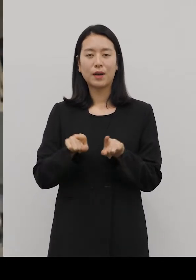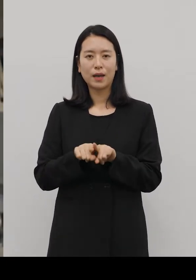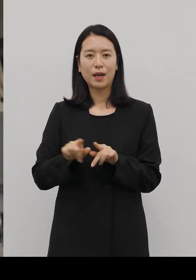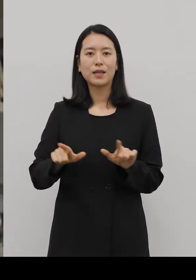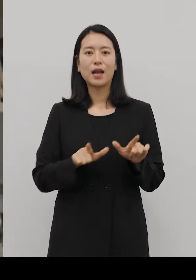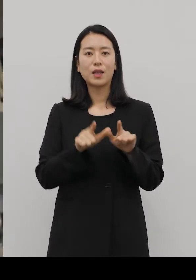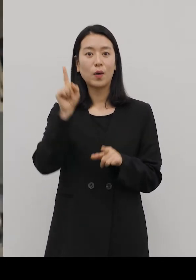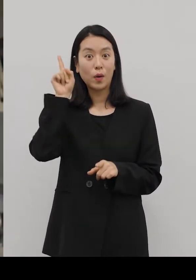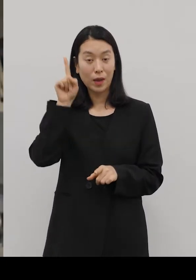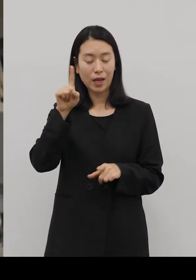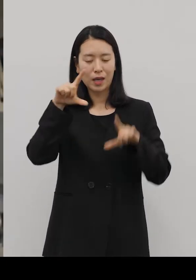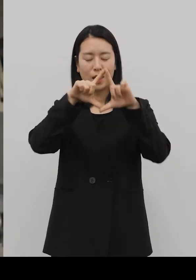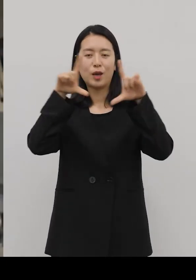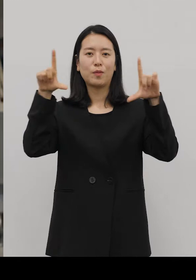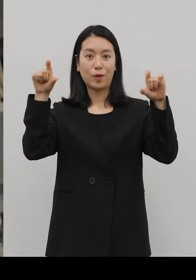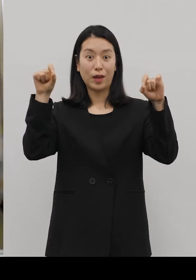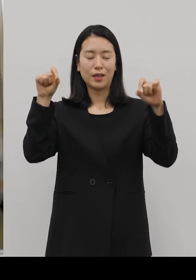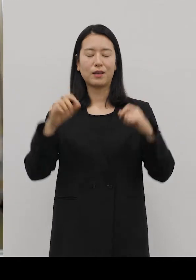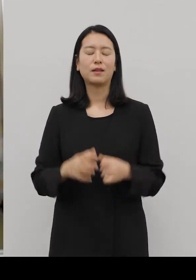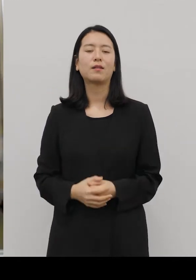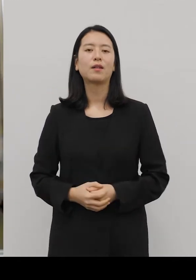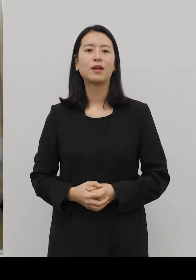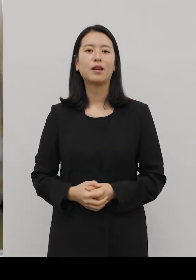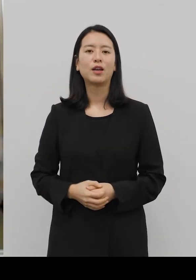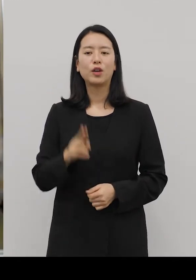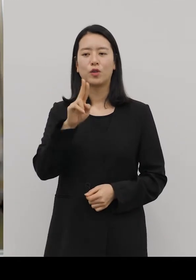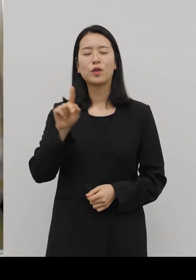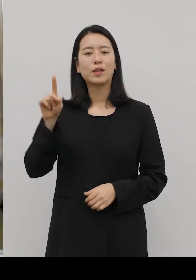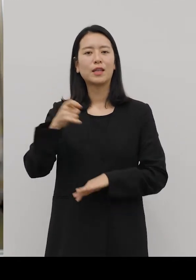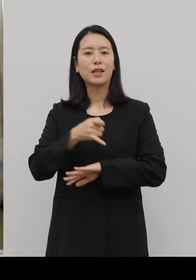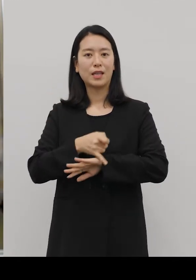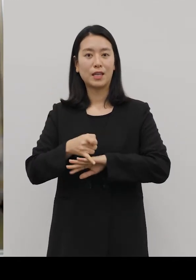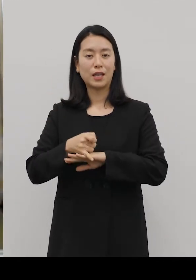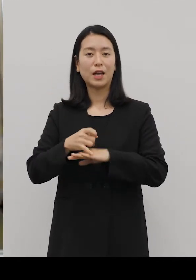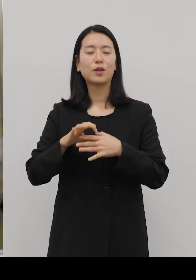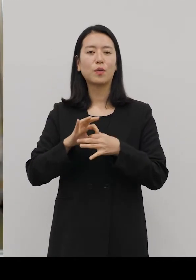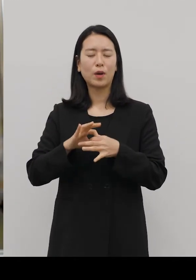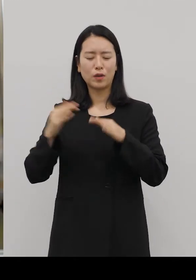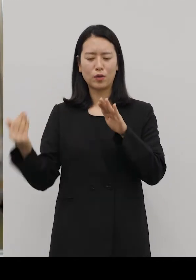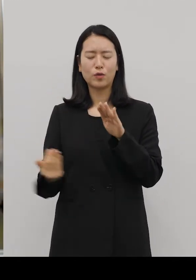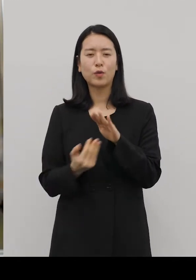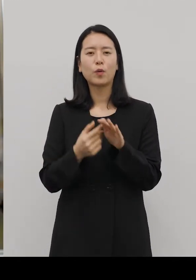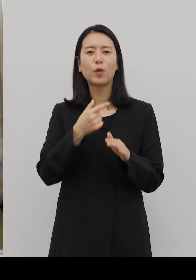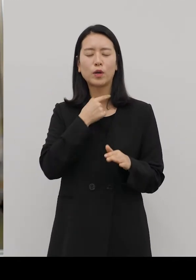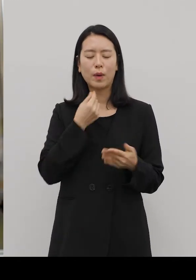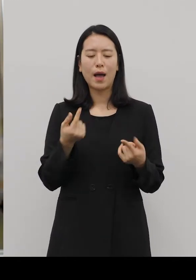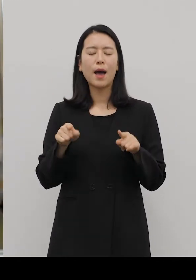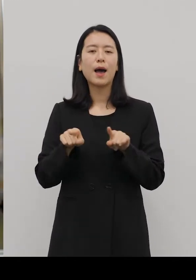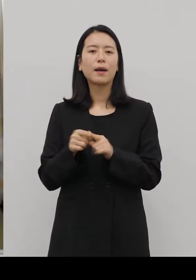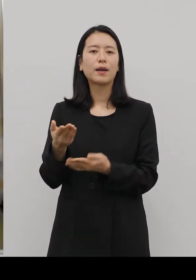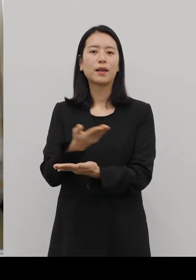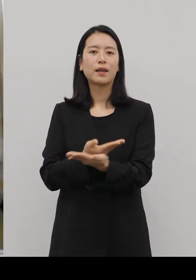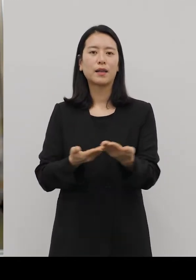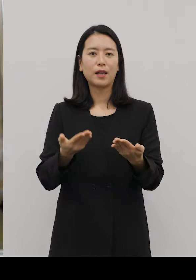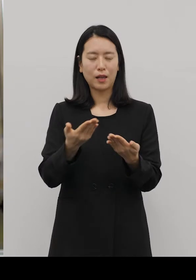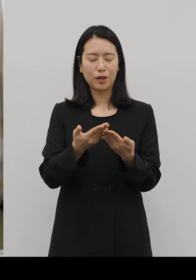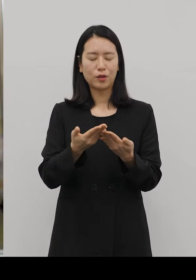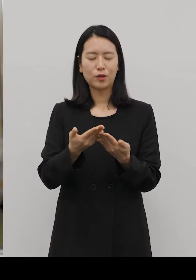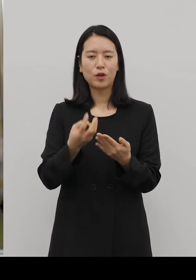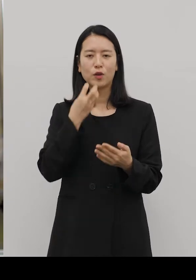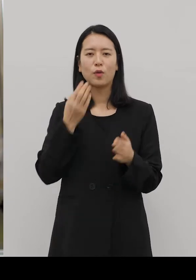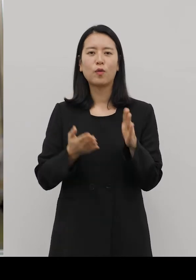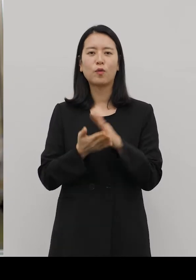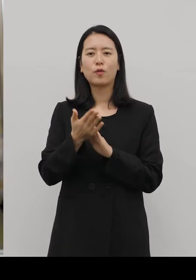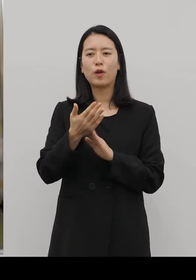누리는 내일이라는 정책 브랜드에는 서울시가 유니버설 디자인을 통해 이루고자 하는 공존과 변화에 대한